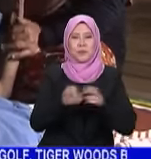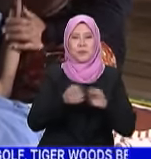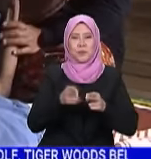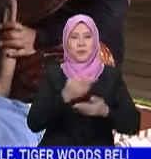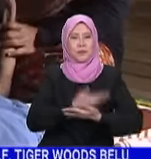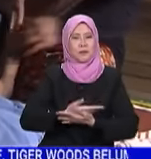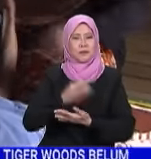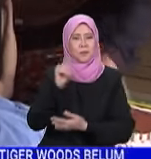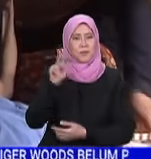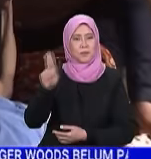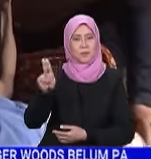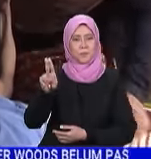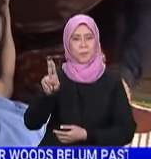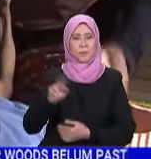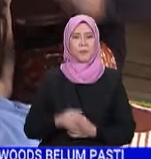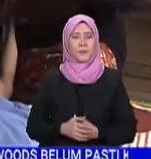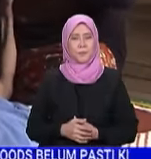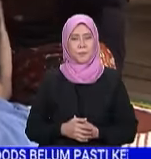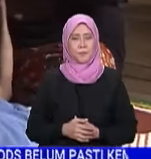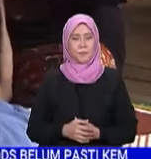anak Oku Melaka